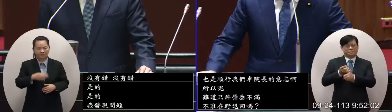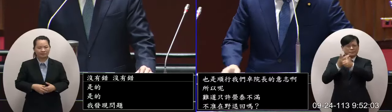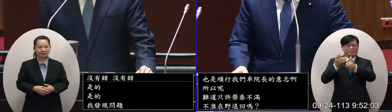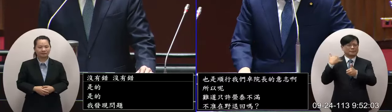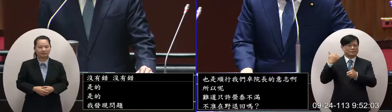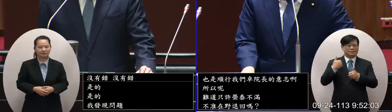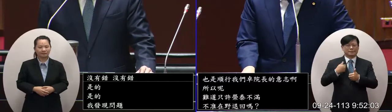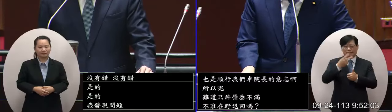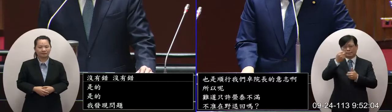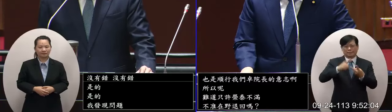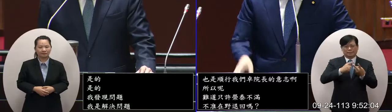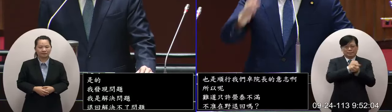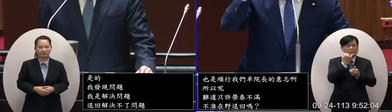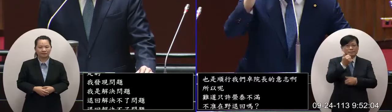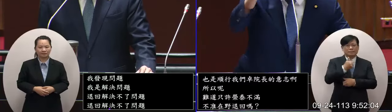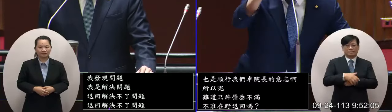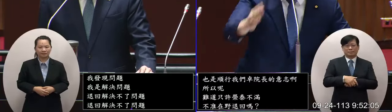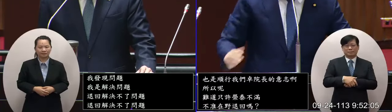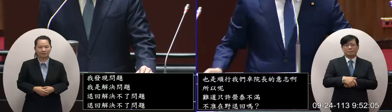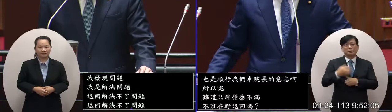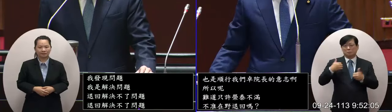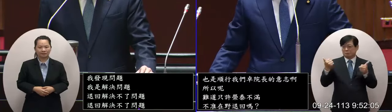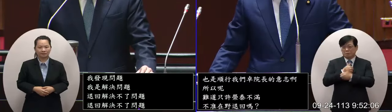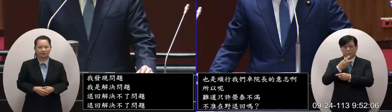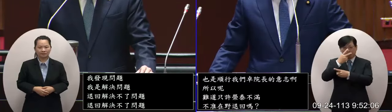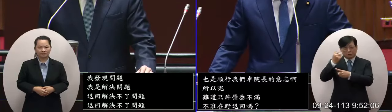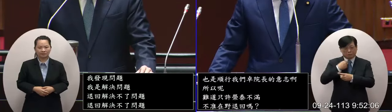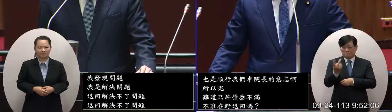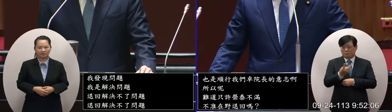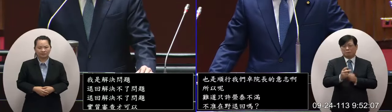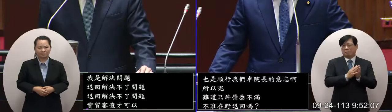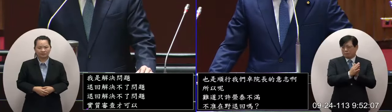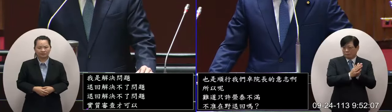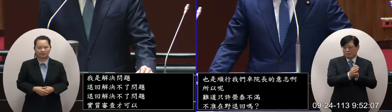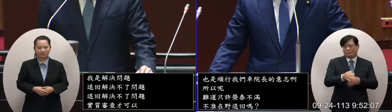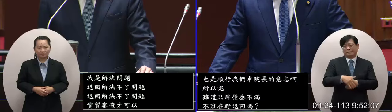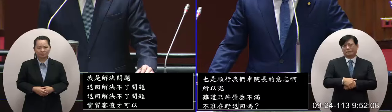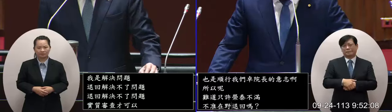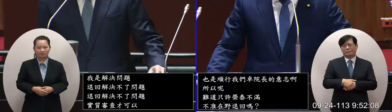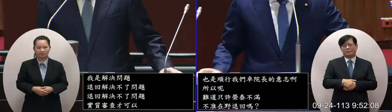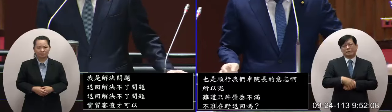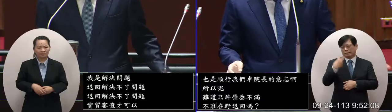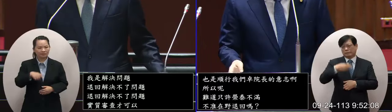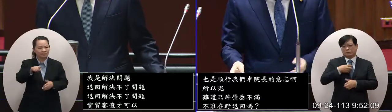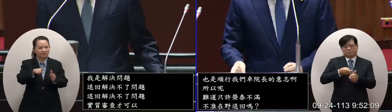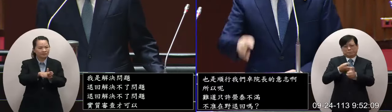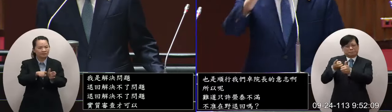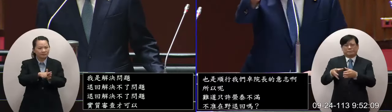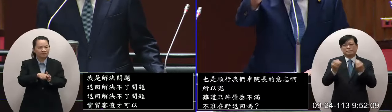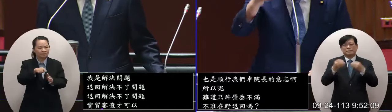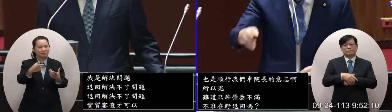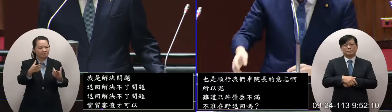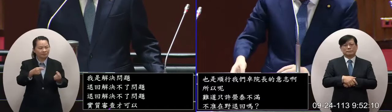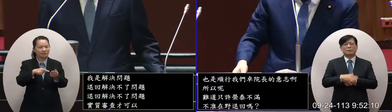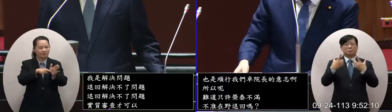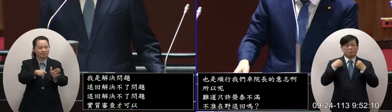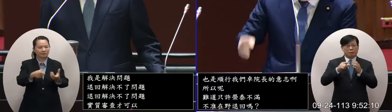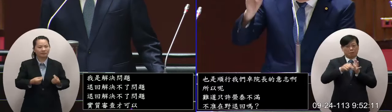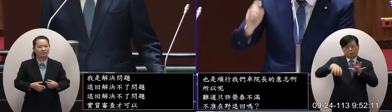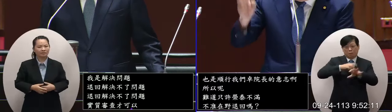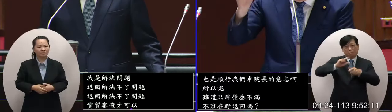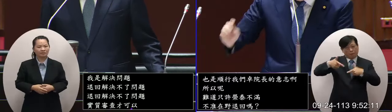德跟柯建铭，我真的是我代替赖清德、柯建铭，求求你啦！ 当时的行政长官也会用这样的表达。 又是时空环